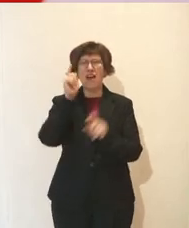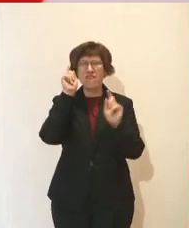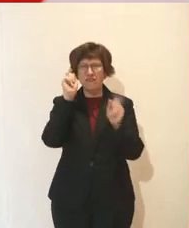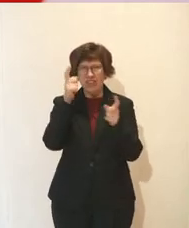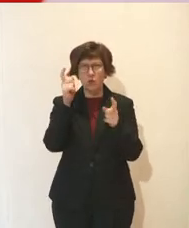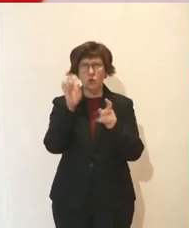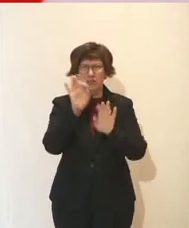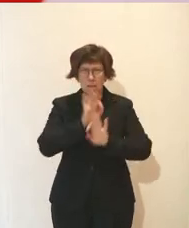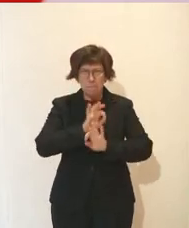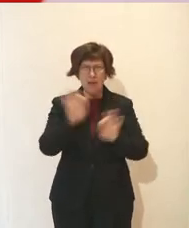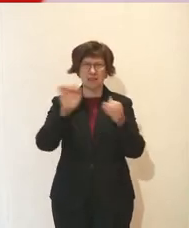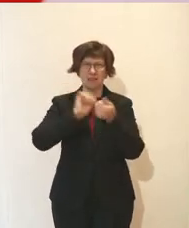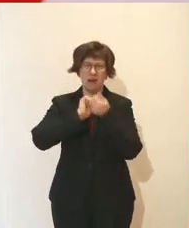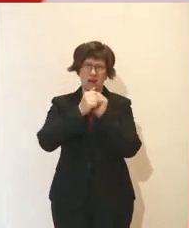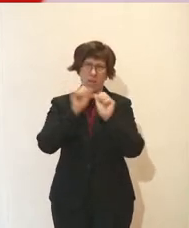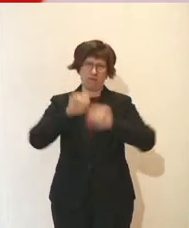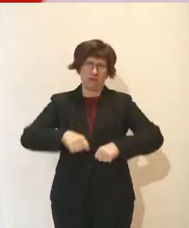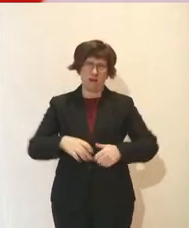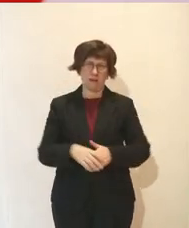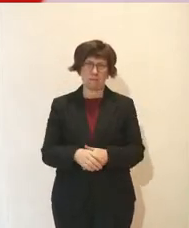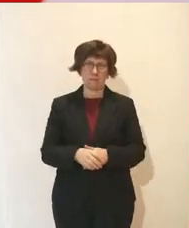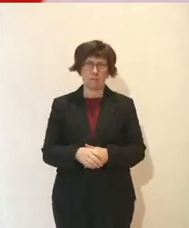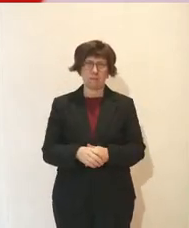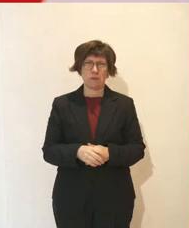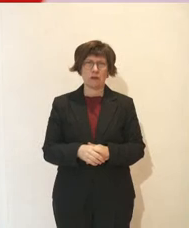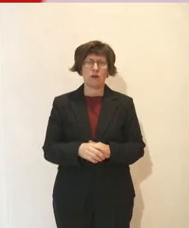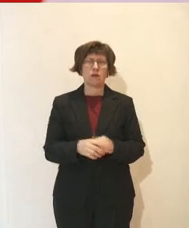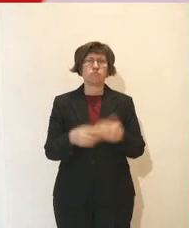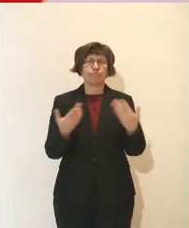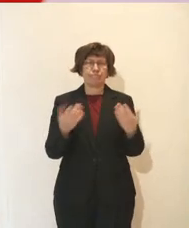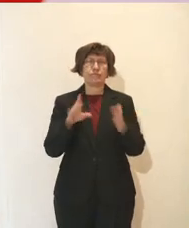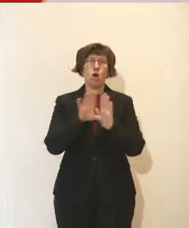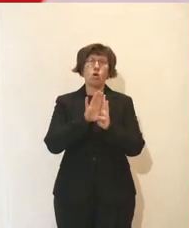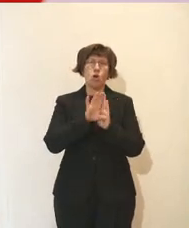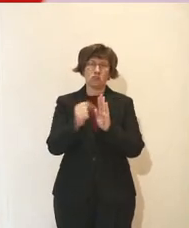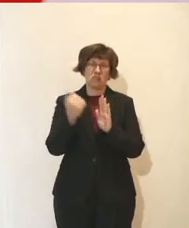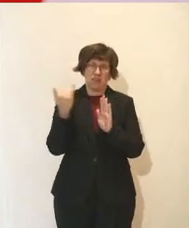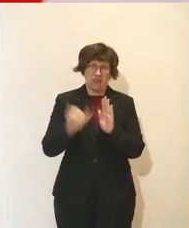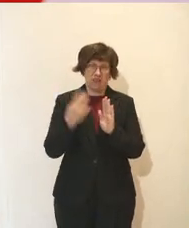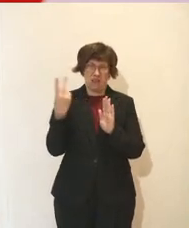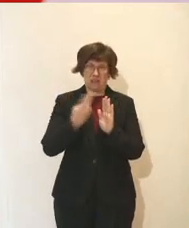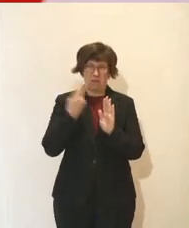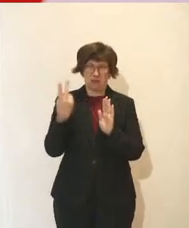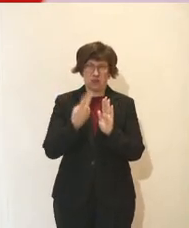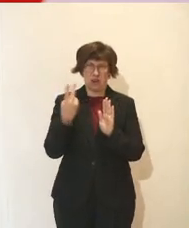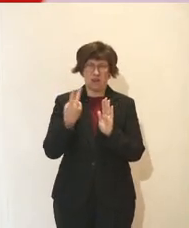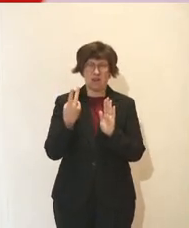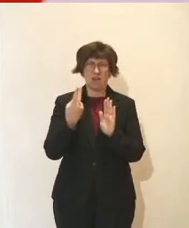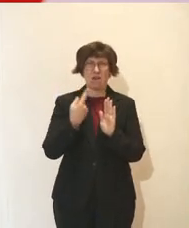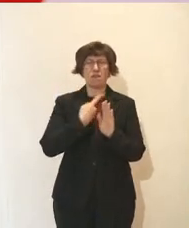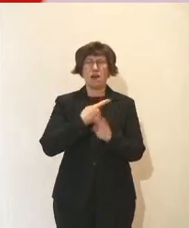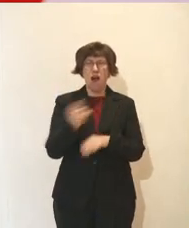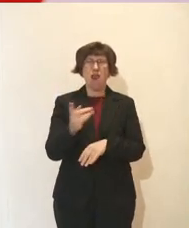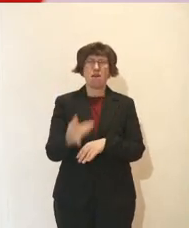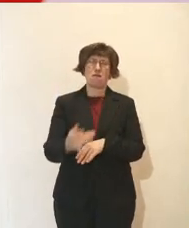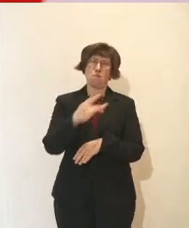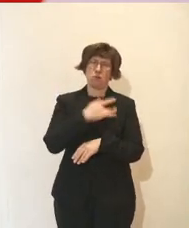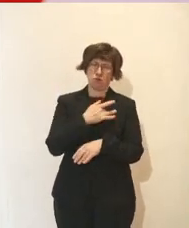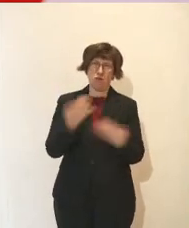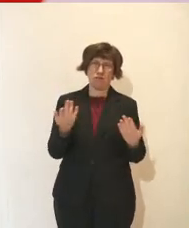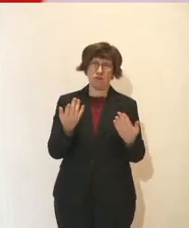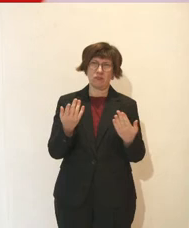besser bekämpft werden kann das wird konsequenzen haben die jeden von uns unmittelbar betreffen